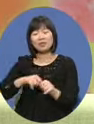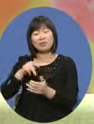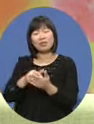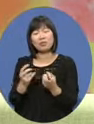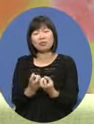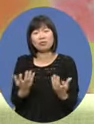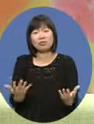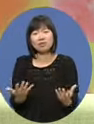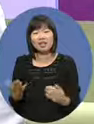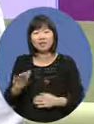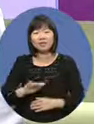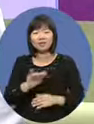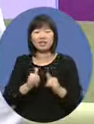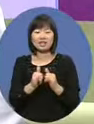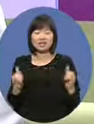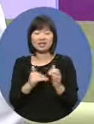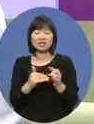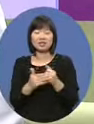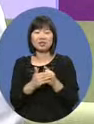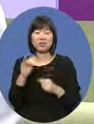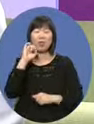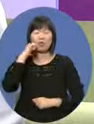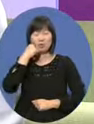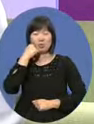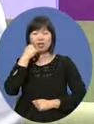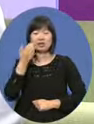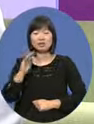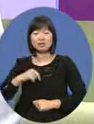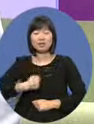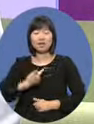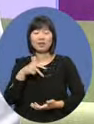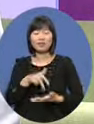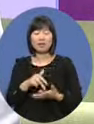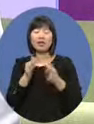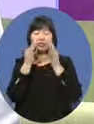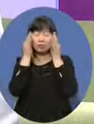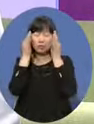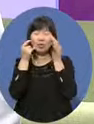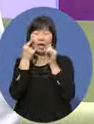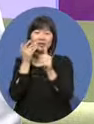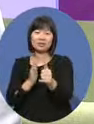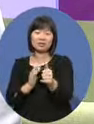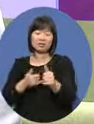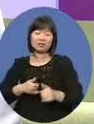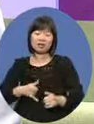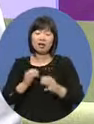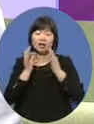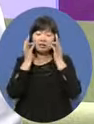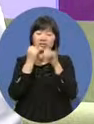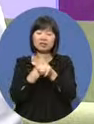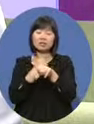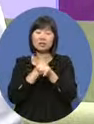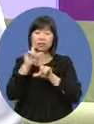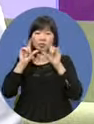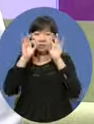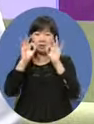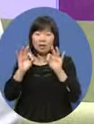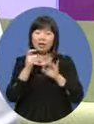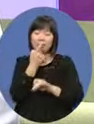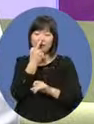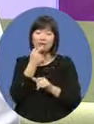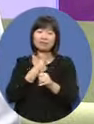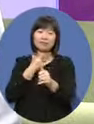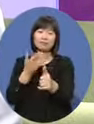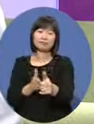네. 그거는 우리가 인간인 이상 좀 어려운데요. 나름대로 애는 좀 써보는 거죠. 네. 아이들이 그렇게 애를 쓰는 모습을 통해서 좀